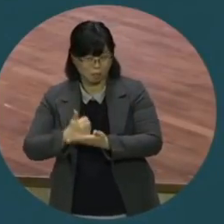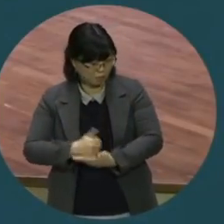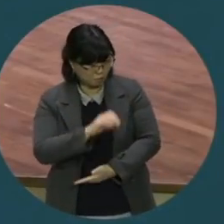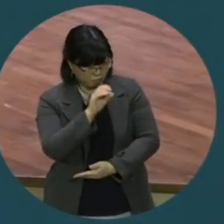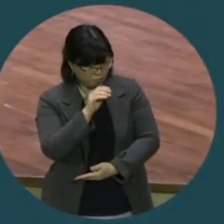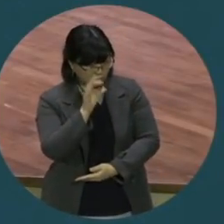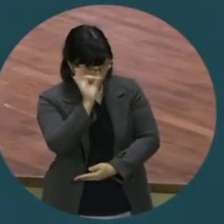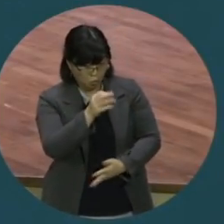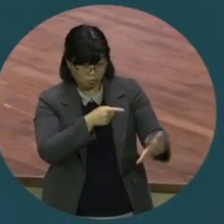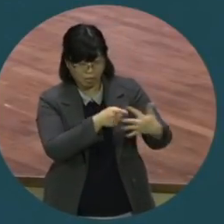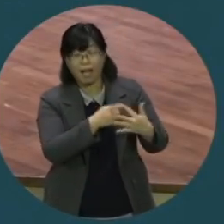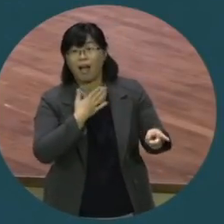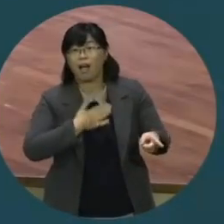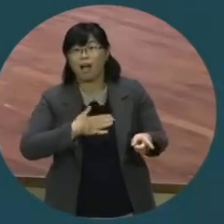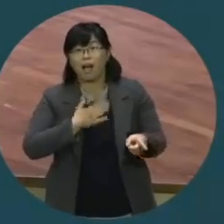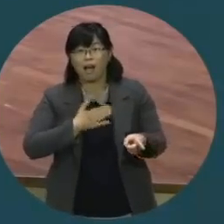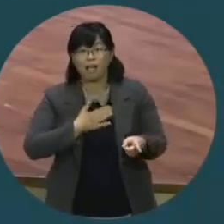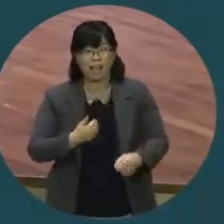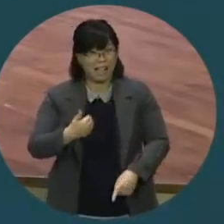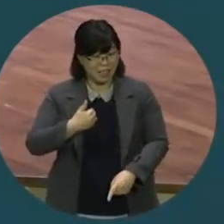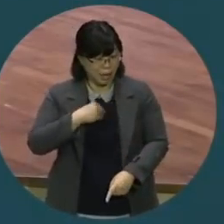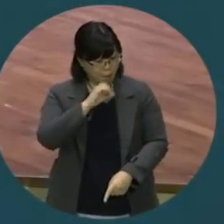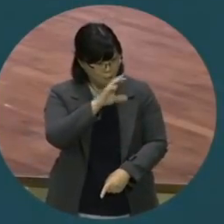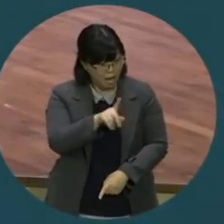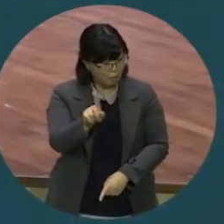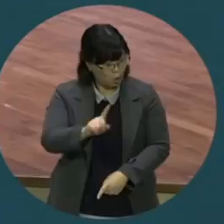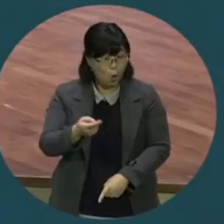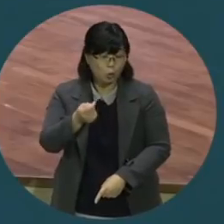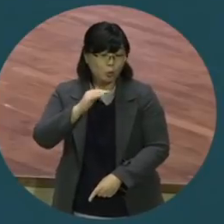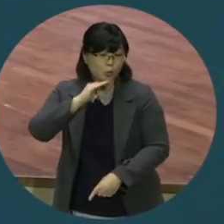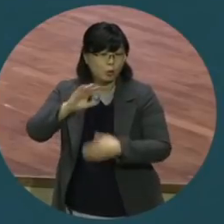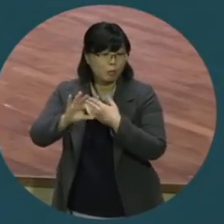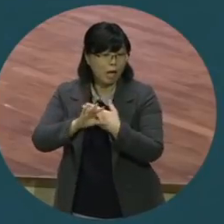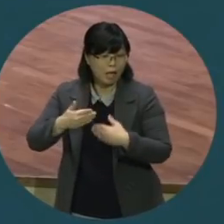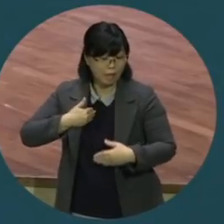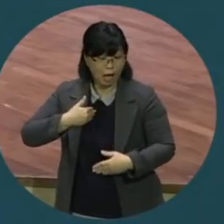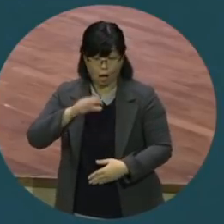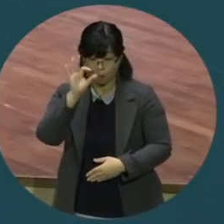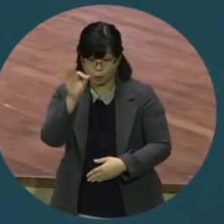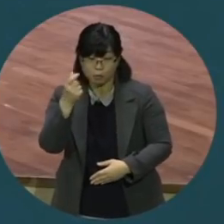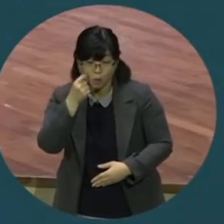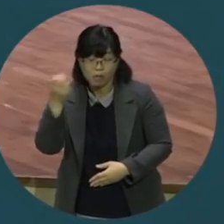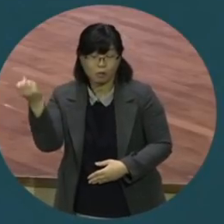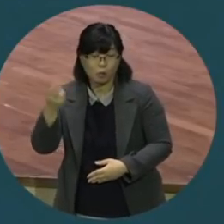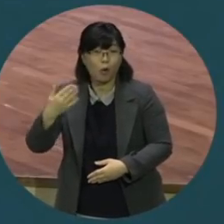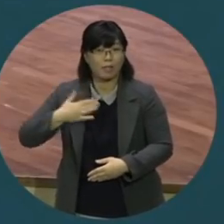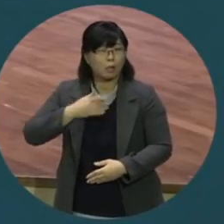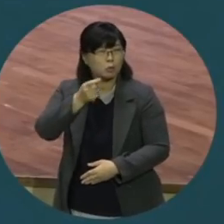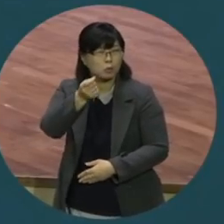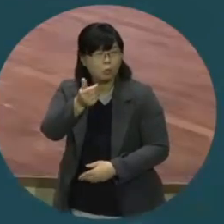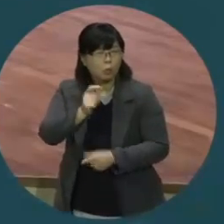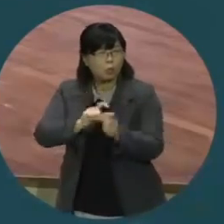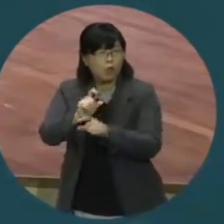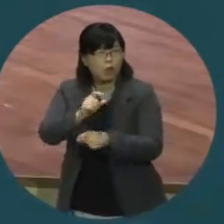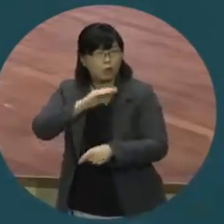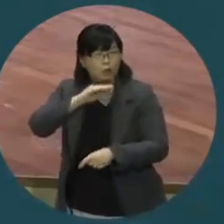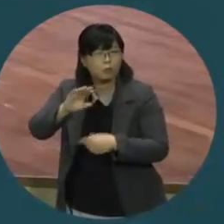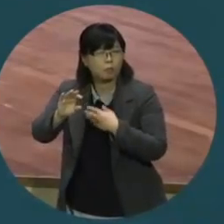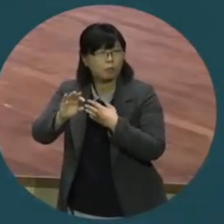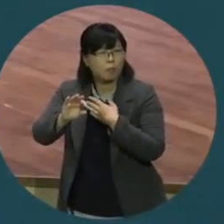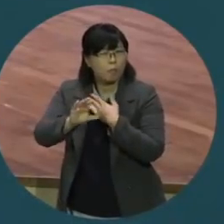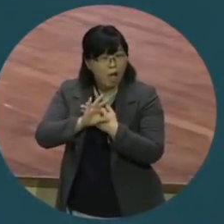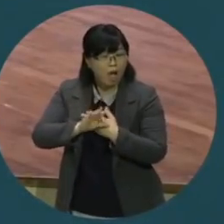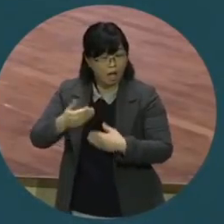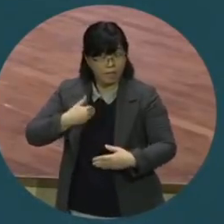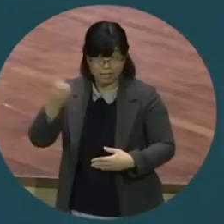함을 아시고 이르시되 내 말이 조금 있으면 나를 보지 못하겠고 또 조금 있으면 나를 보리라 함으로